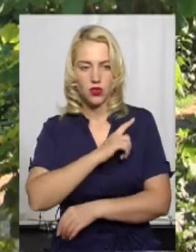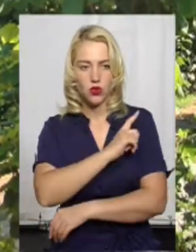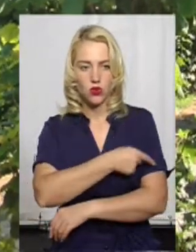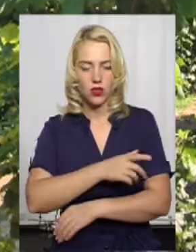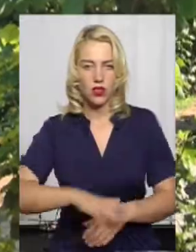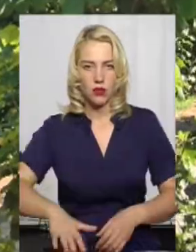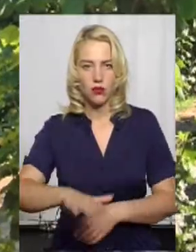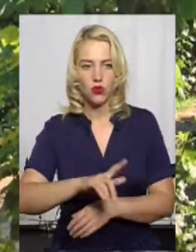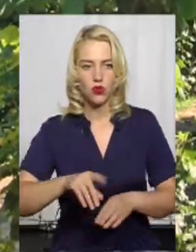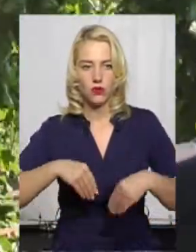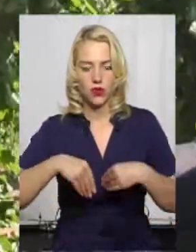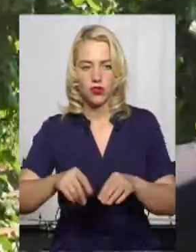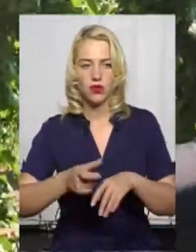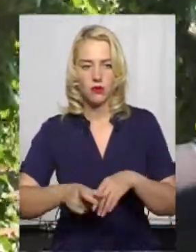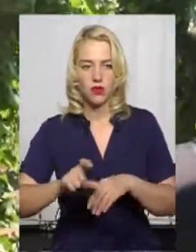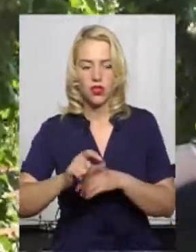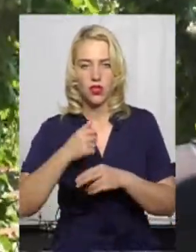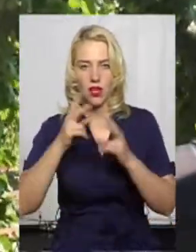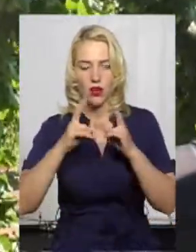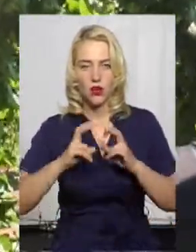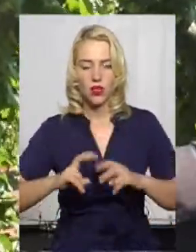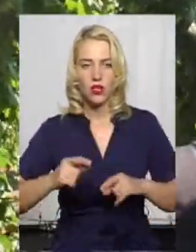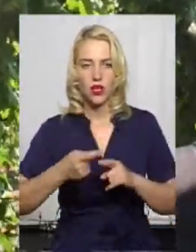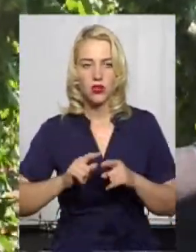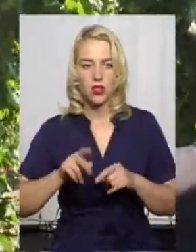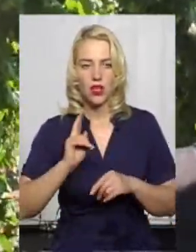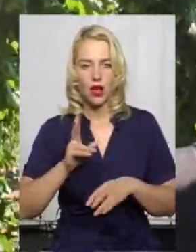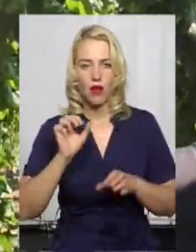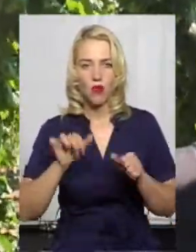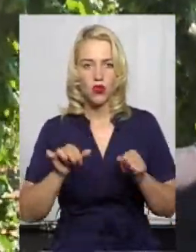площі, щоб засадити більше. Я розглядаю це як